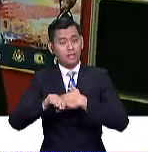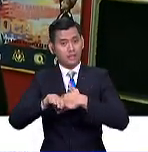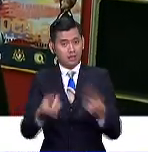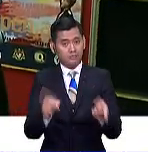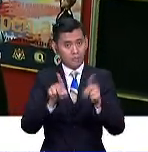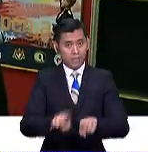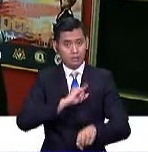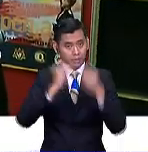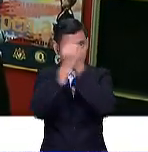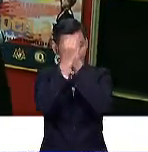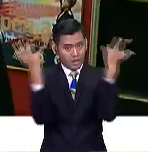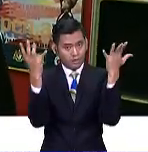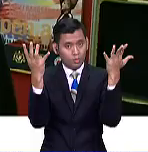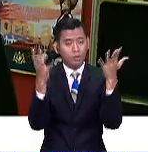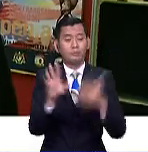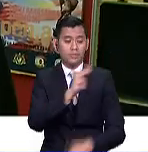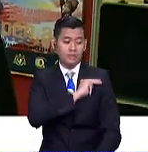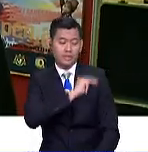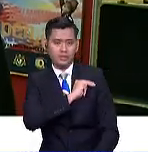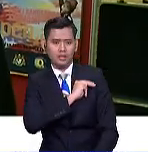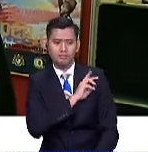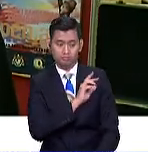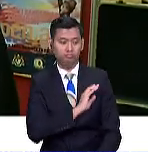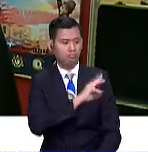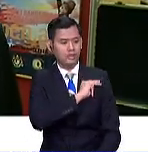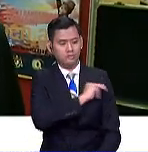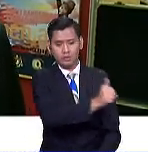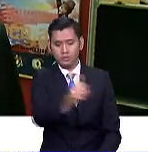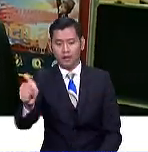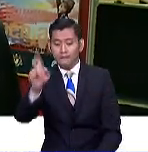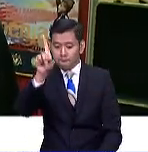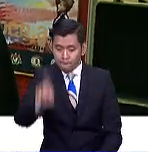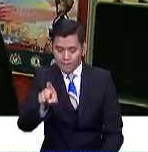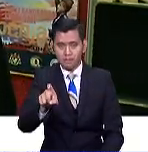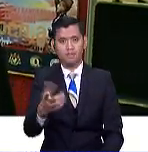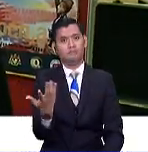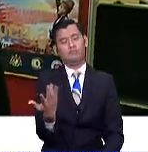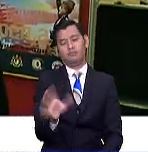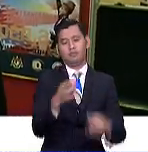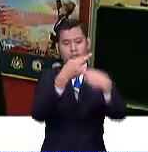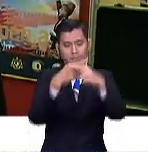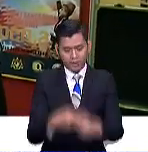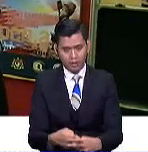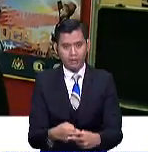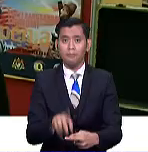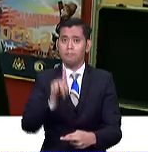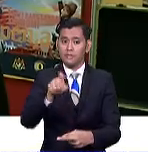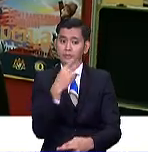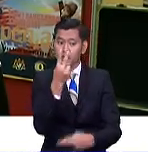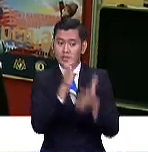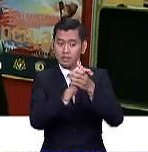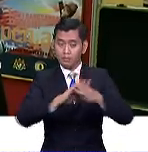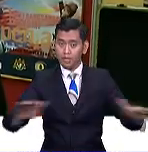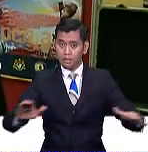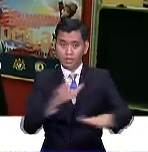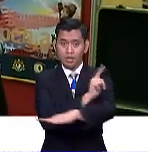supaya pulihkan segera perkhidmatan LRT. Kalau dah selesai semua tak ada lagi apa-apa bahaya,